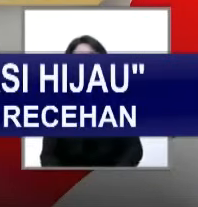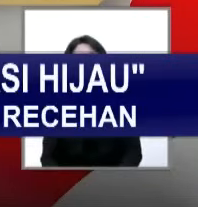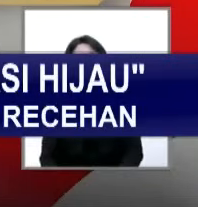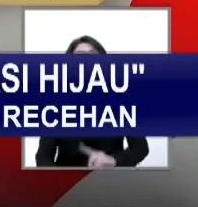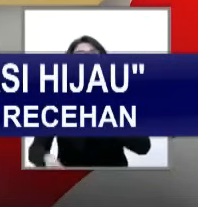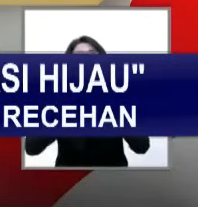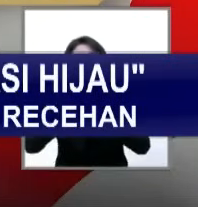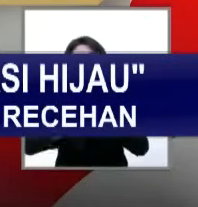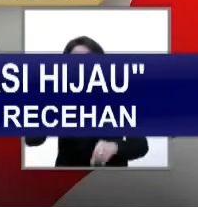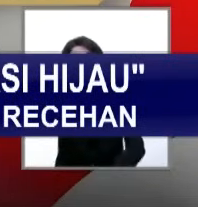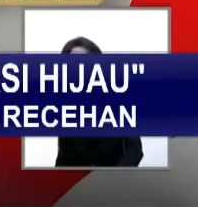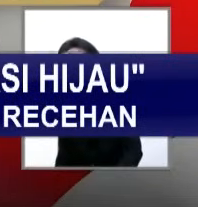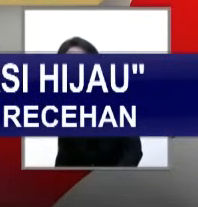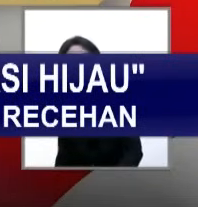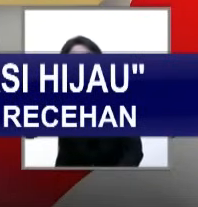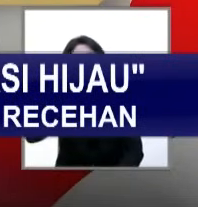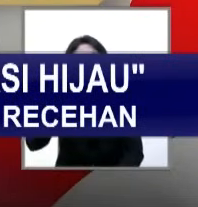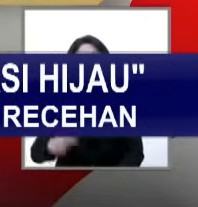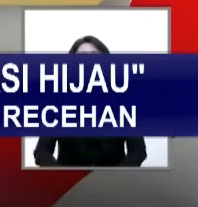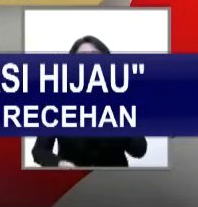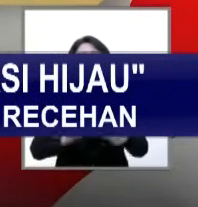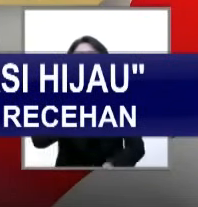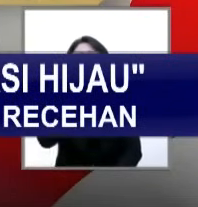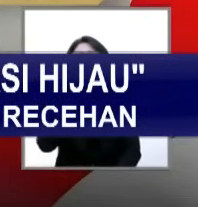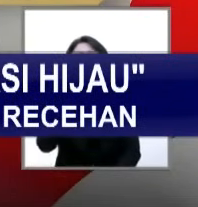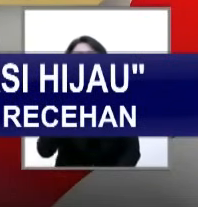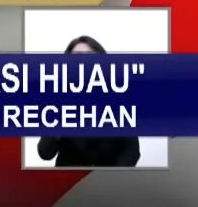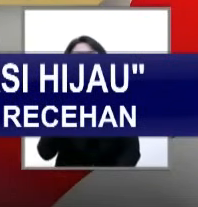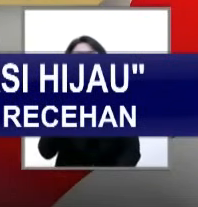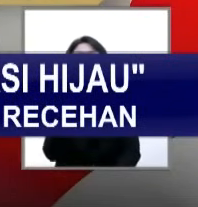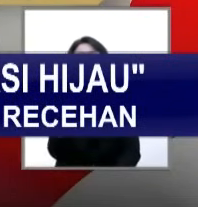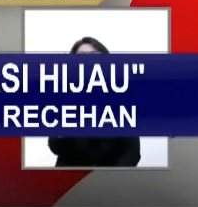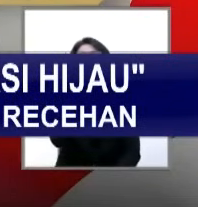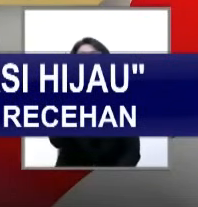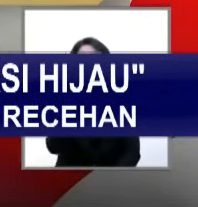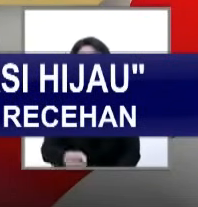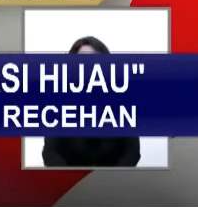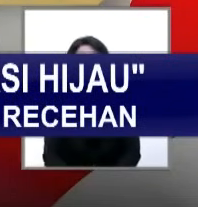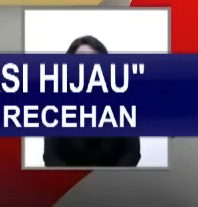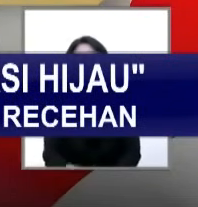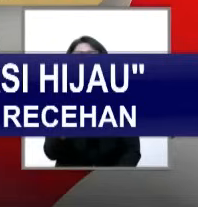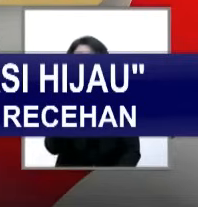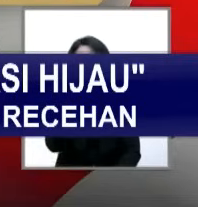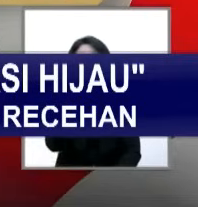kalau akademis itu gampangnya kalau bertanya yang kayak gitu-gitu tuh recehan gitu